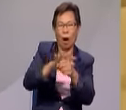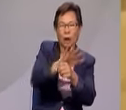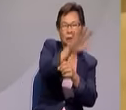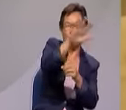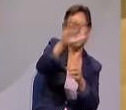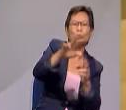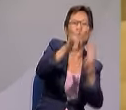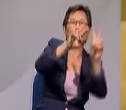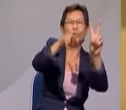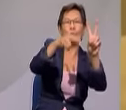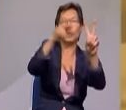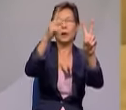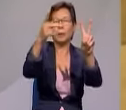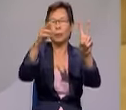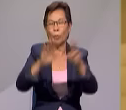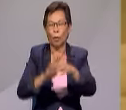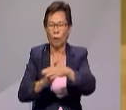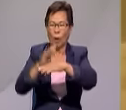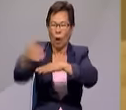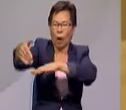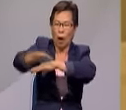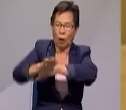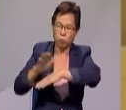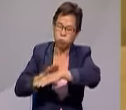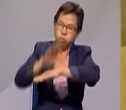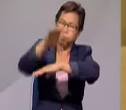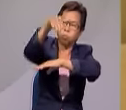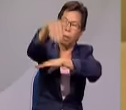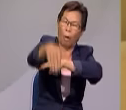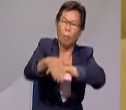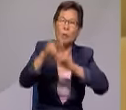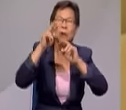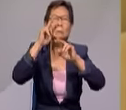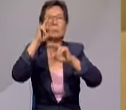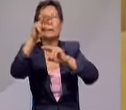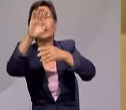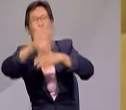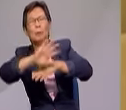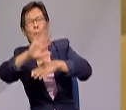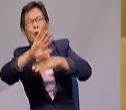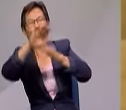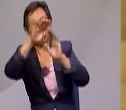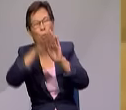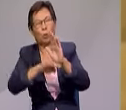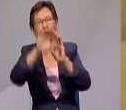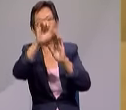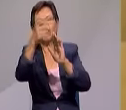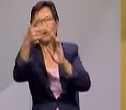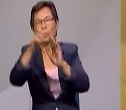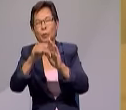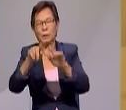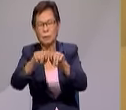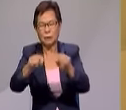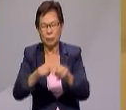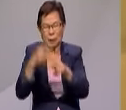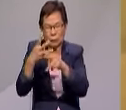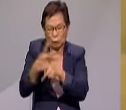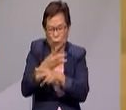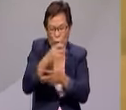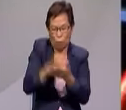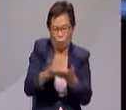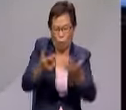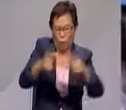km merentasi Laut Tasman itu turut menyebabkan jarak penglihatan kurang 10 km di kawasan yang paling teruk